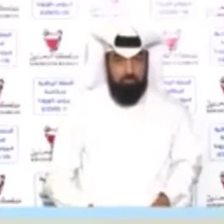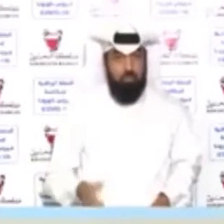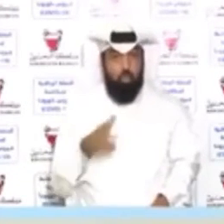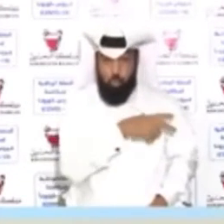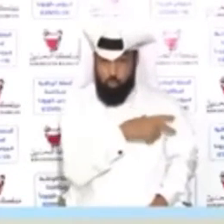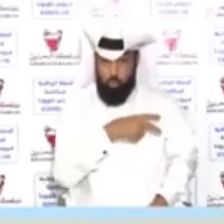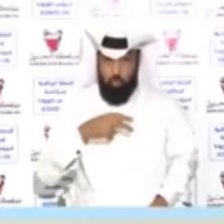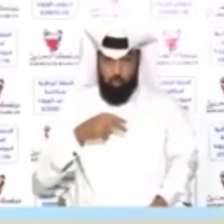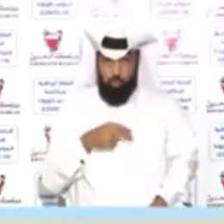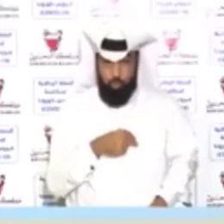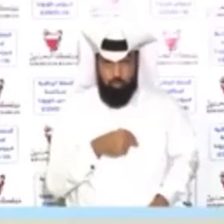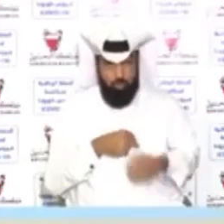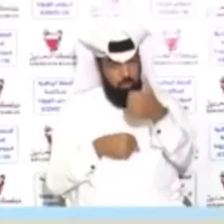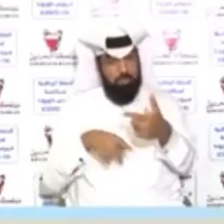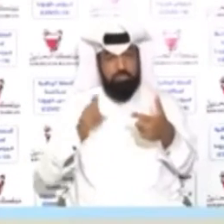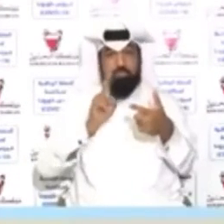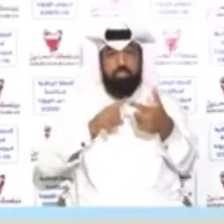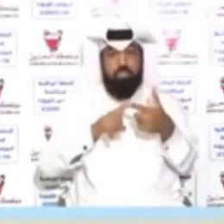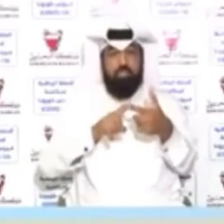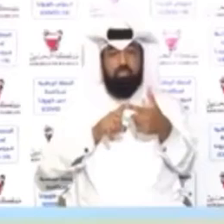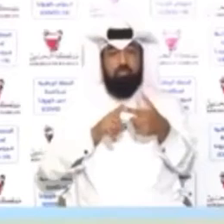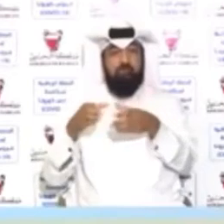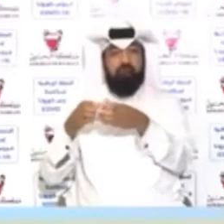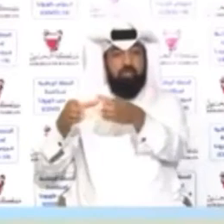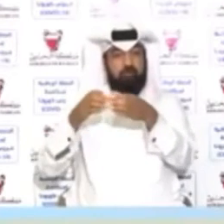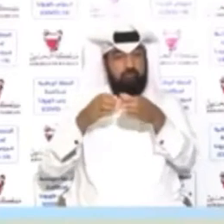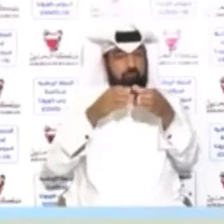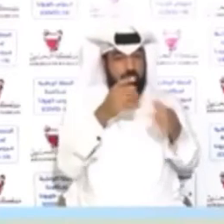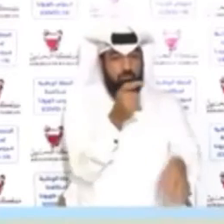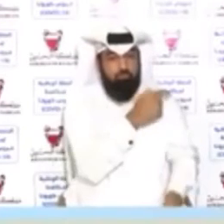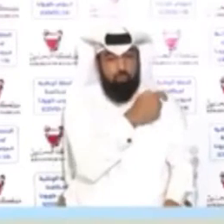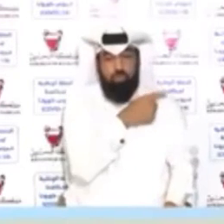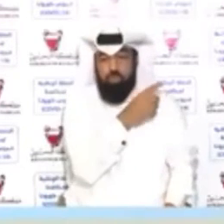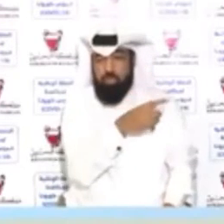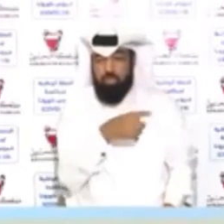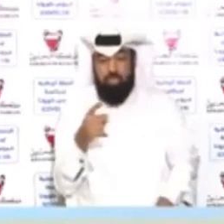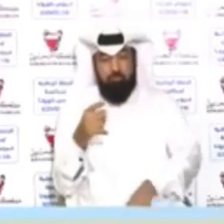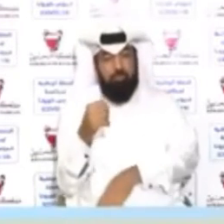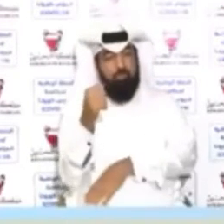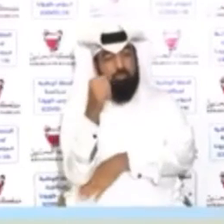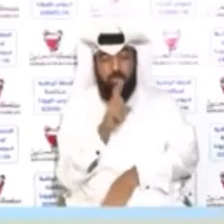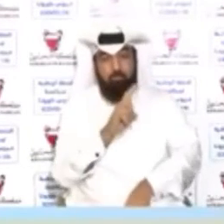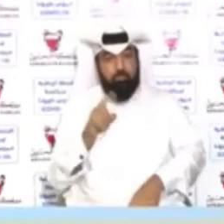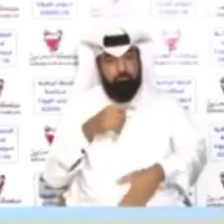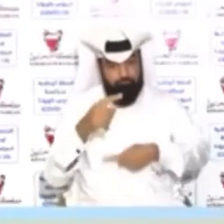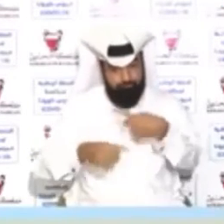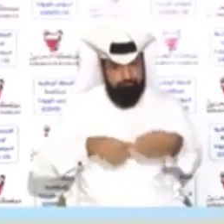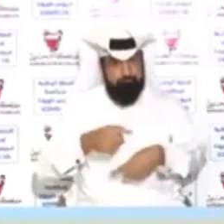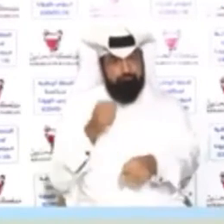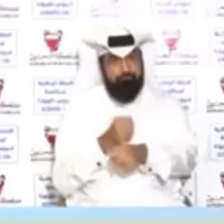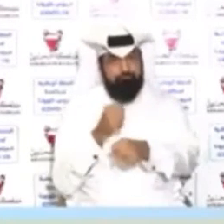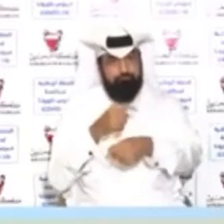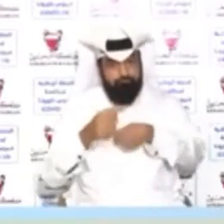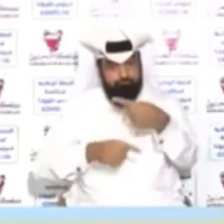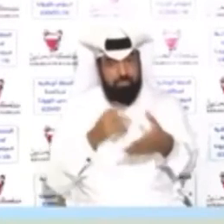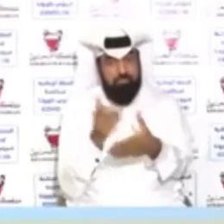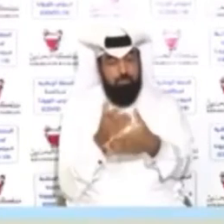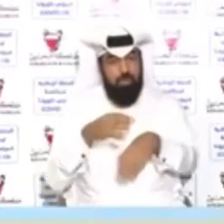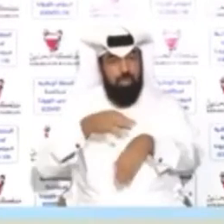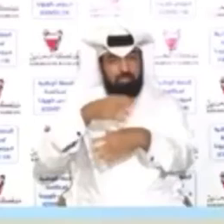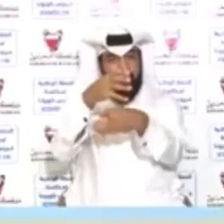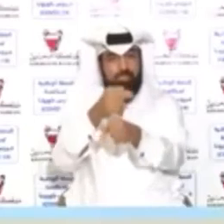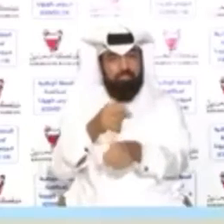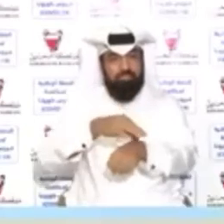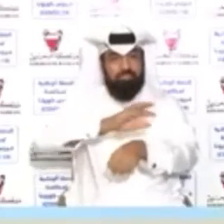الحكومة والكوادر الطبية لم تتردد أبدا في اتخاذ اللازم حفاظا على سلامة